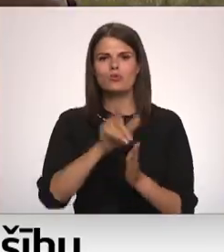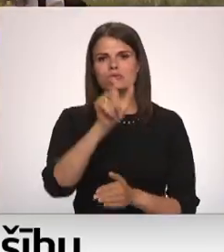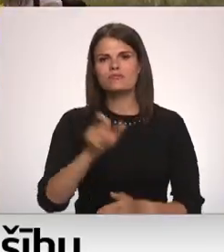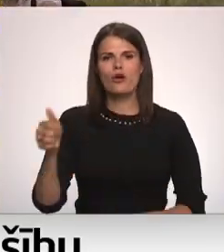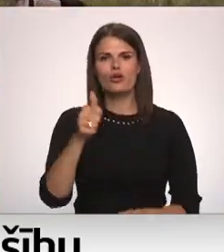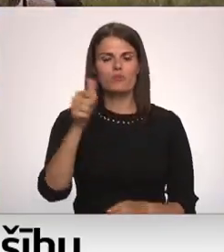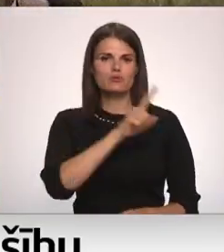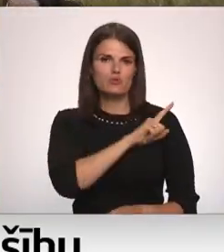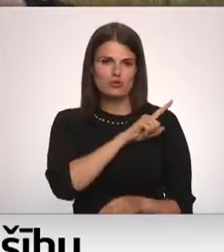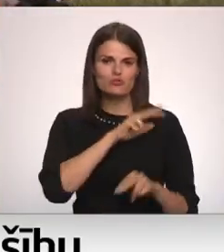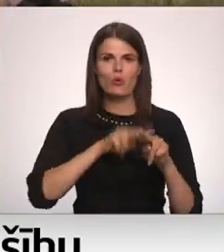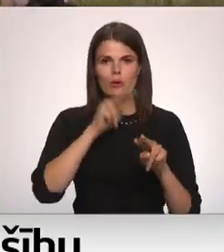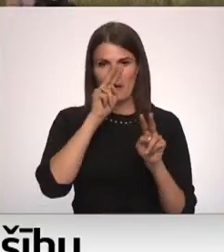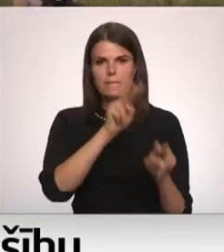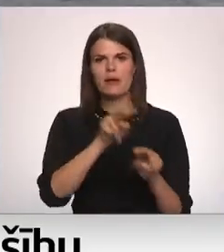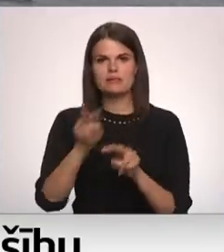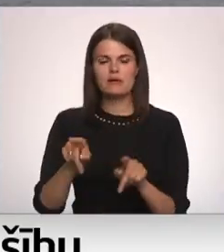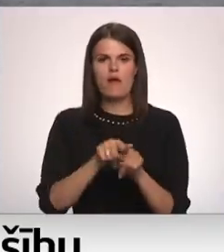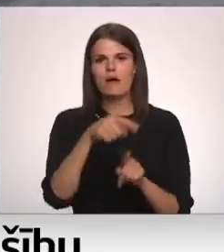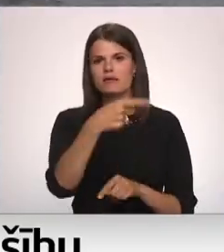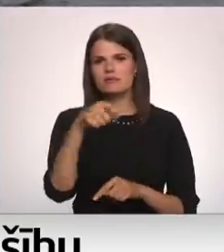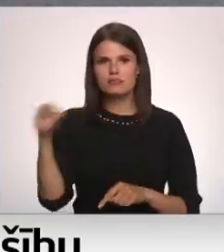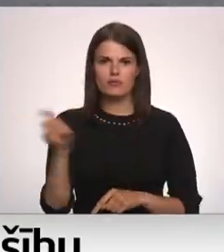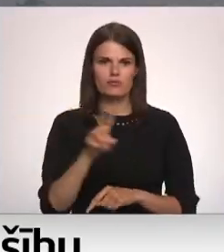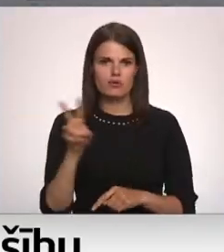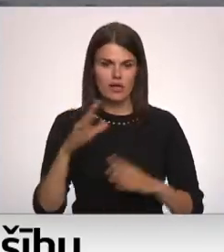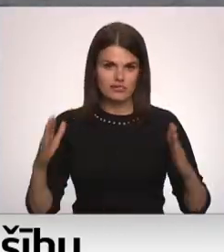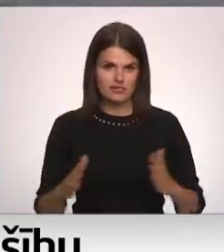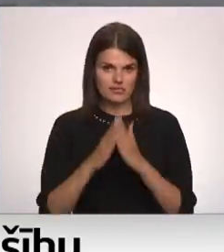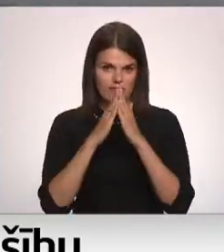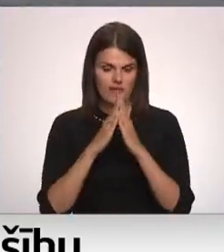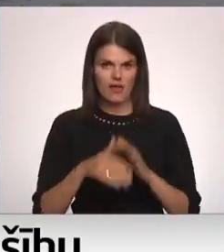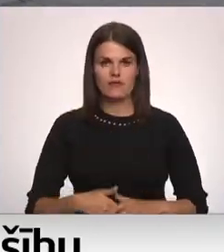un pieskatīt arī citus svētku svinētājus. Madara Līcīte, Ainis Kupčs, Latvijas televīzija.